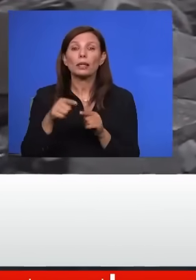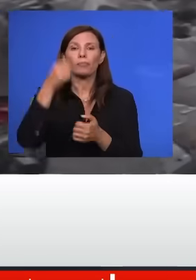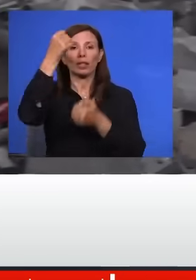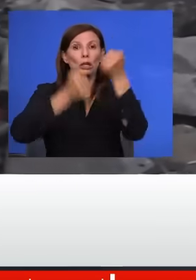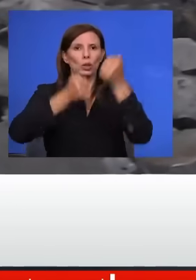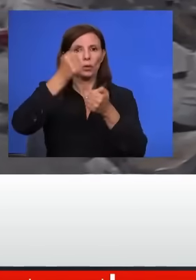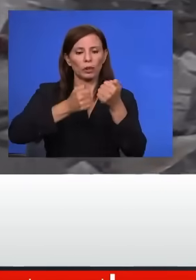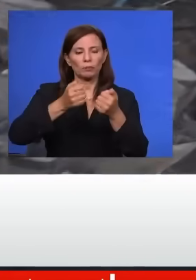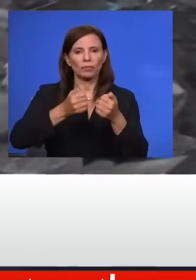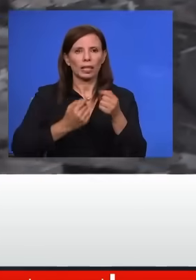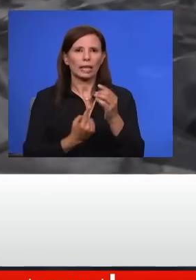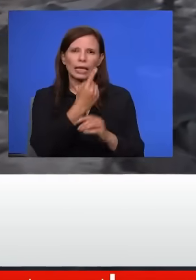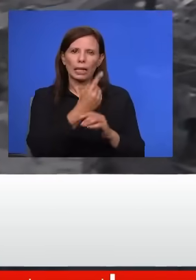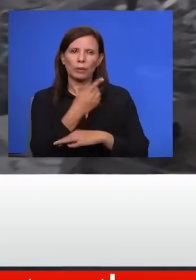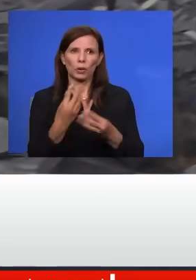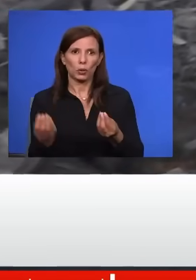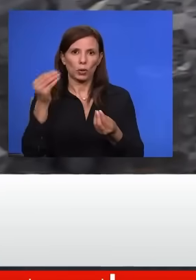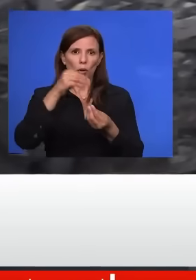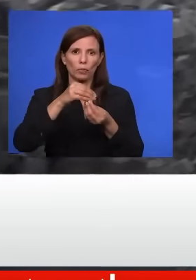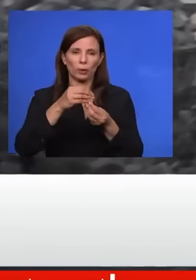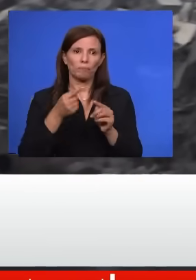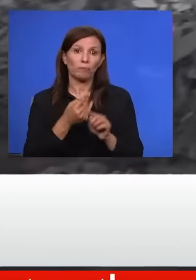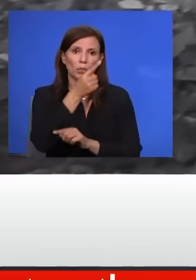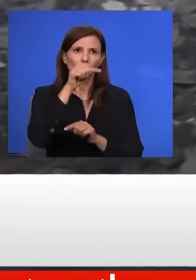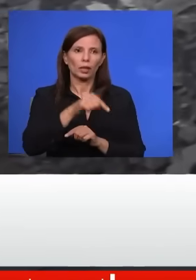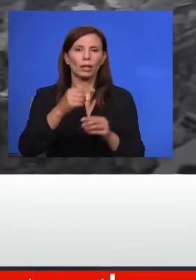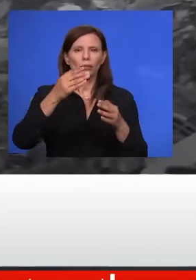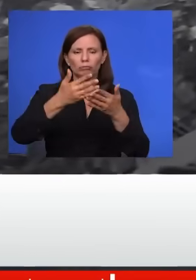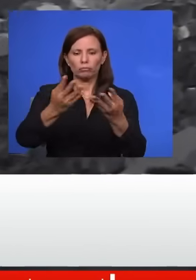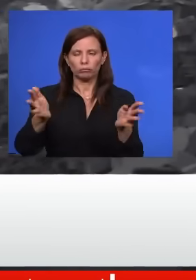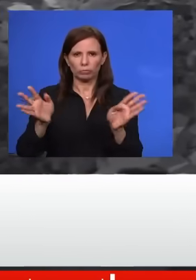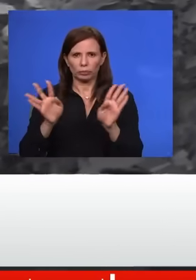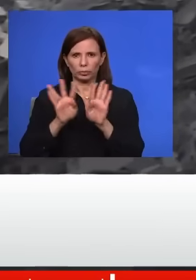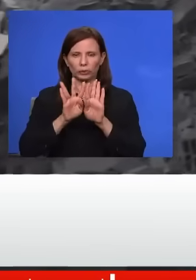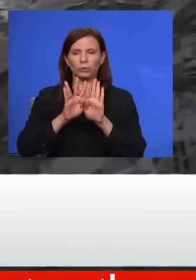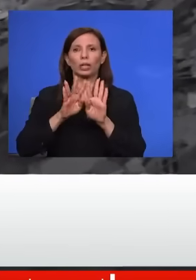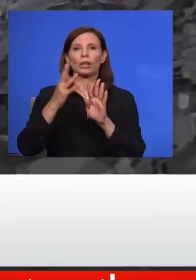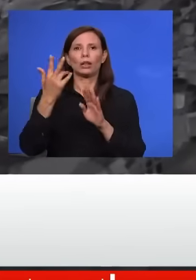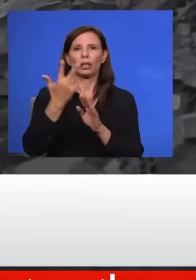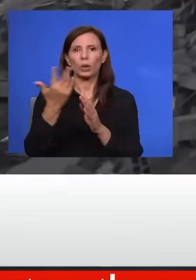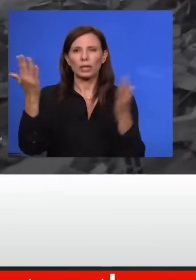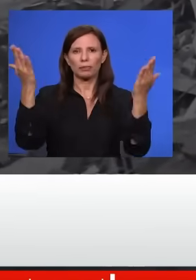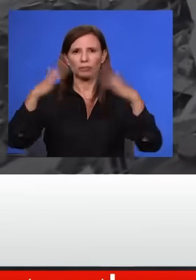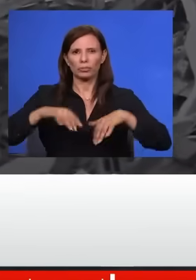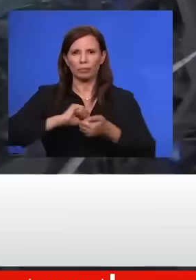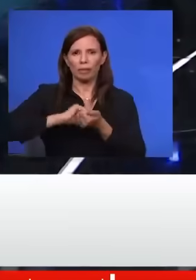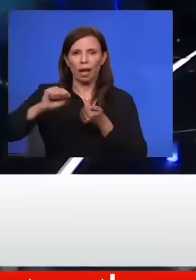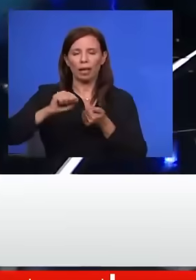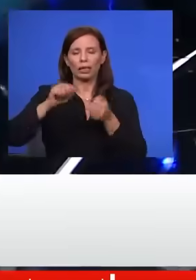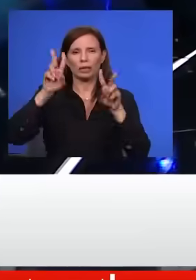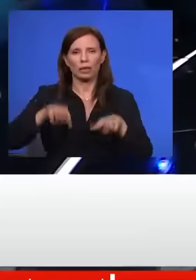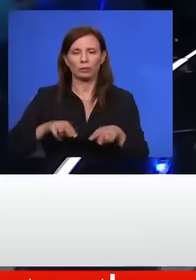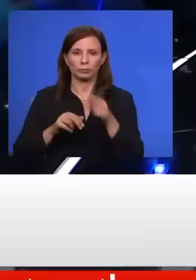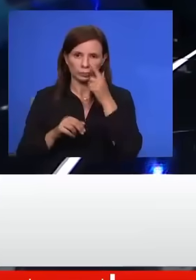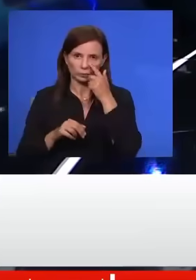נוספים ששוגרו אליה. הקומפלקס הזה, אלטאג', נהרס לחלוטין. עוד מילה אחת, כשאין הקש בגג, זה אומר